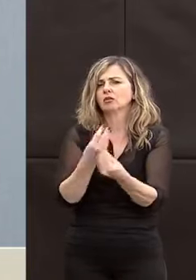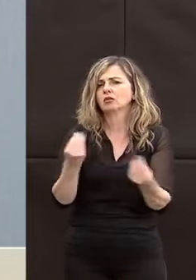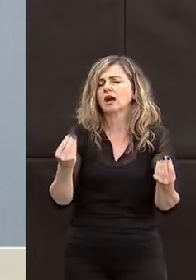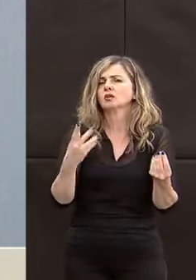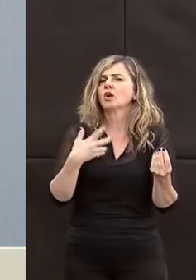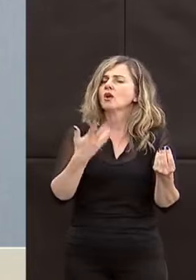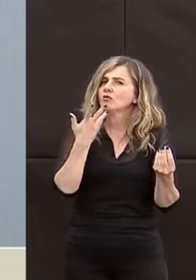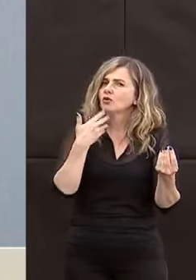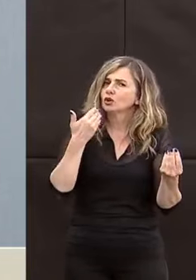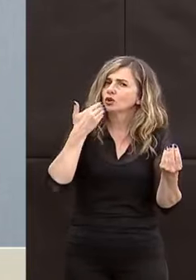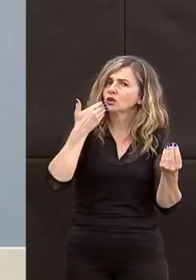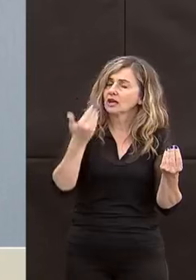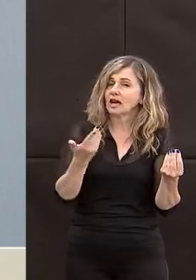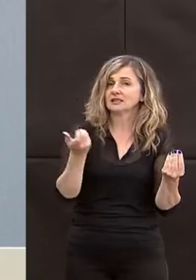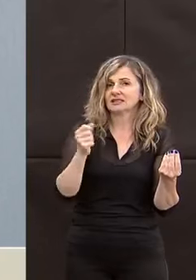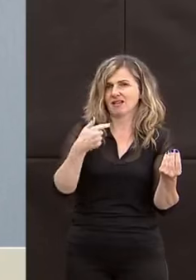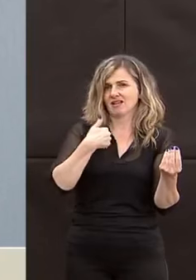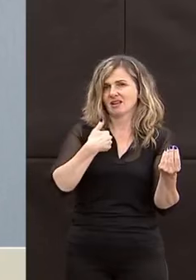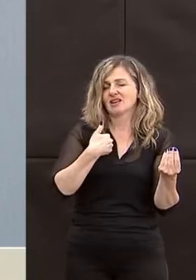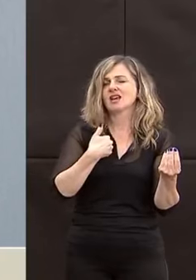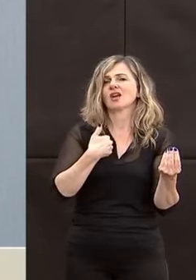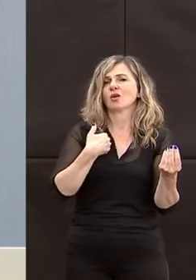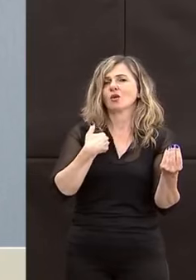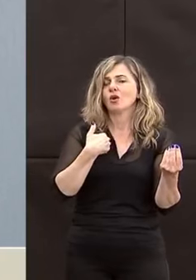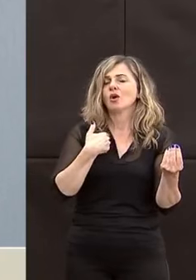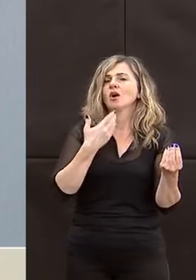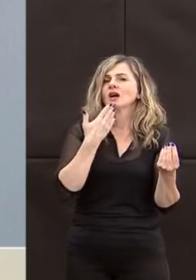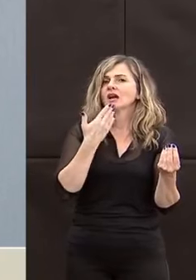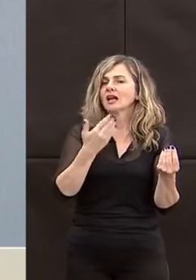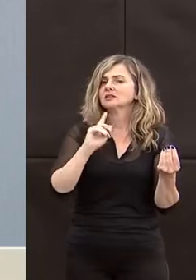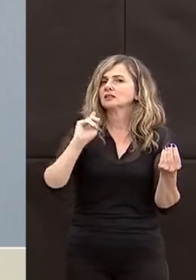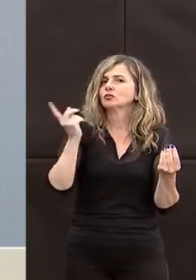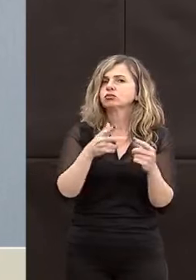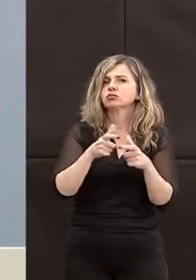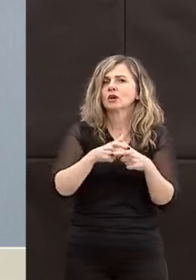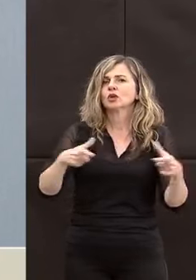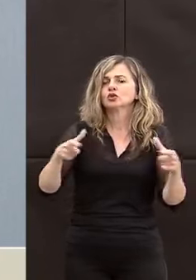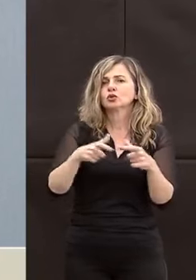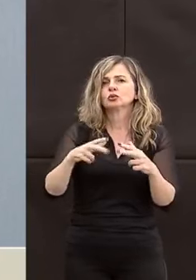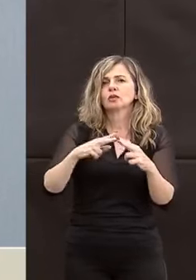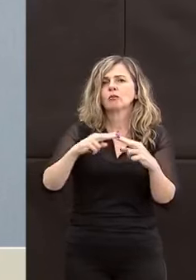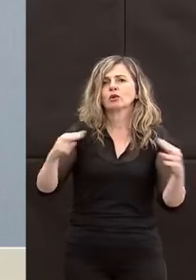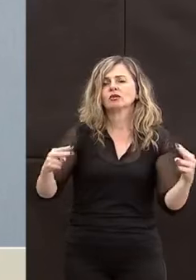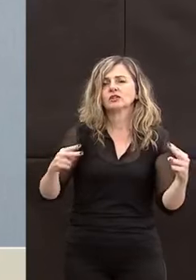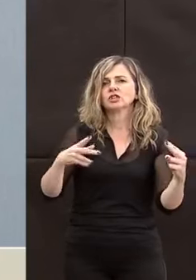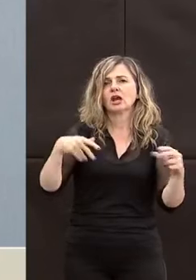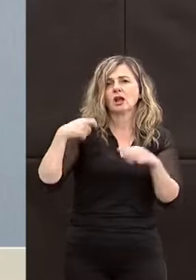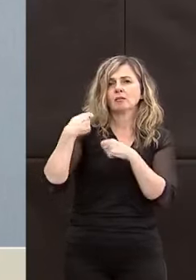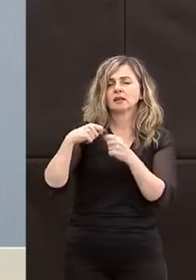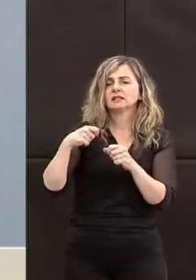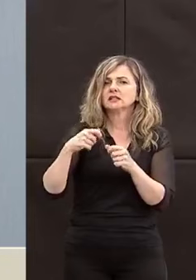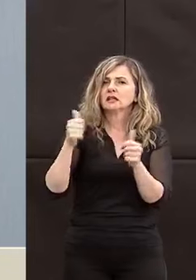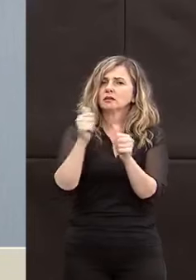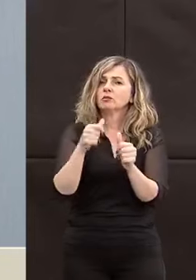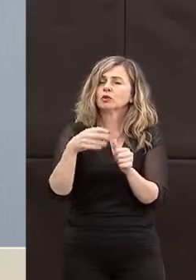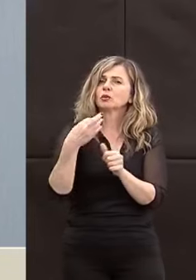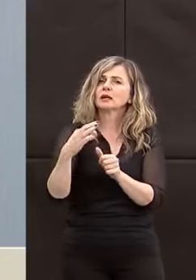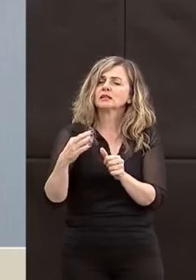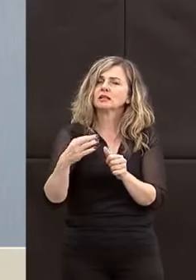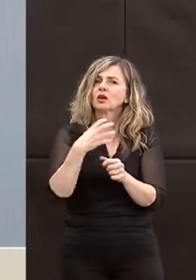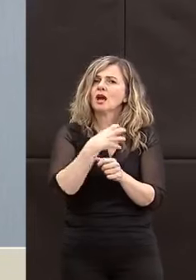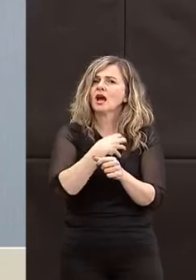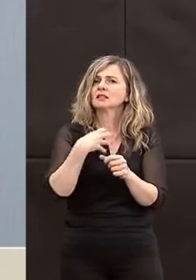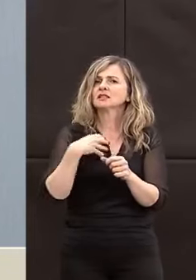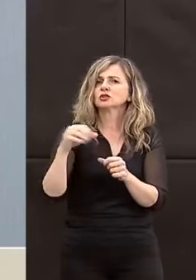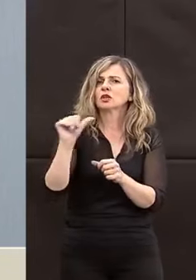anch'io di ringraziare tutta la giunta provinciale il presidente e in modo particolare l'assessore spinelli